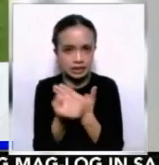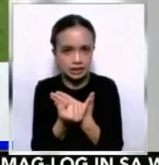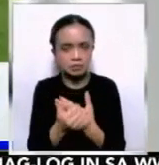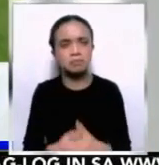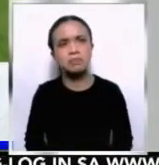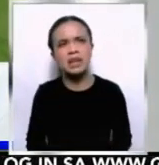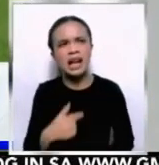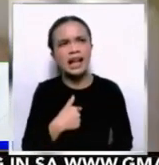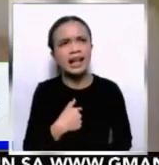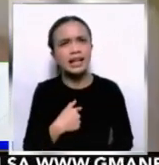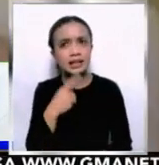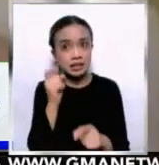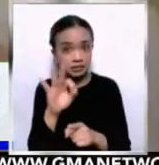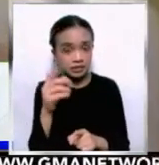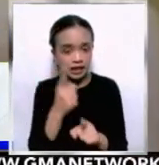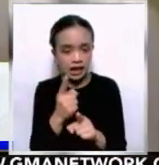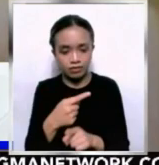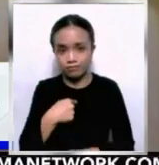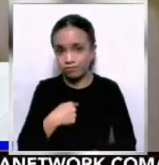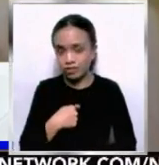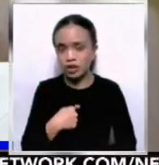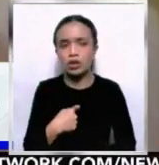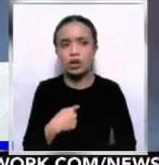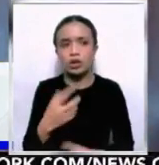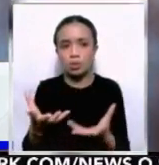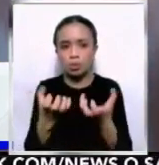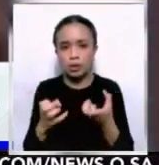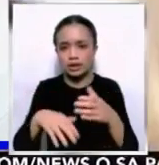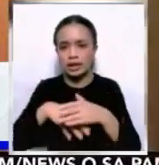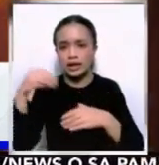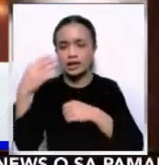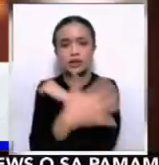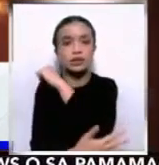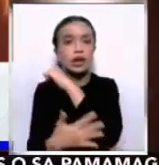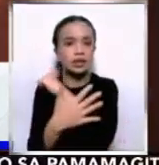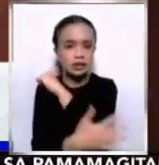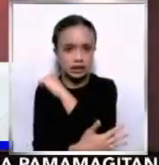aking family po, parang gusto pong mag out of the country trip.